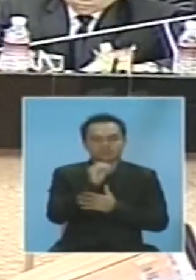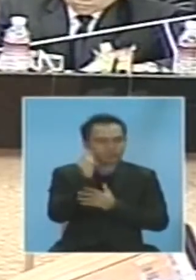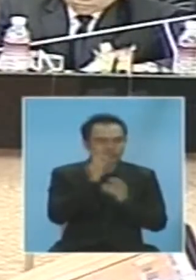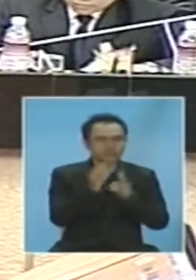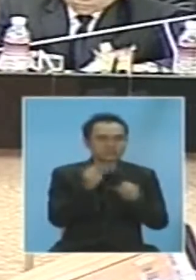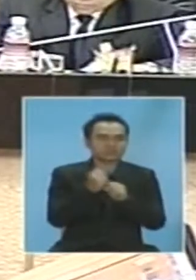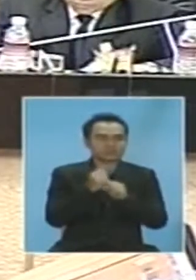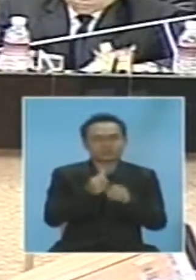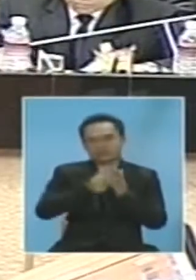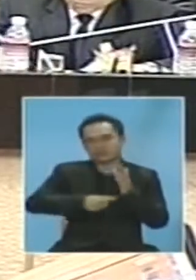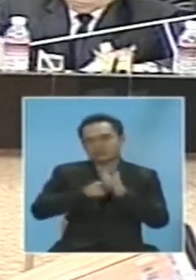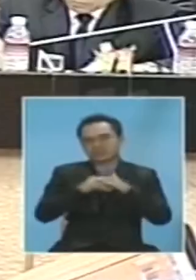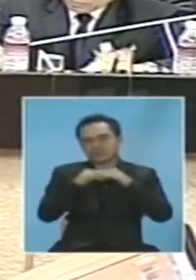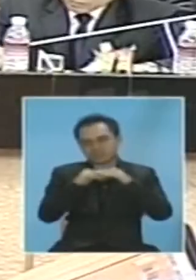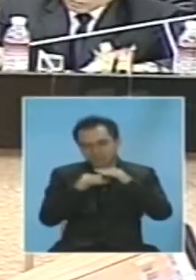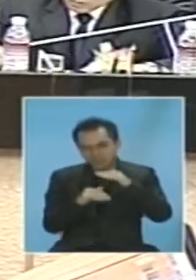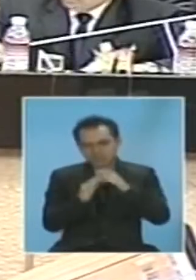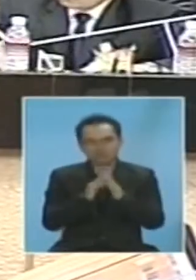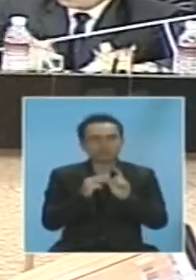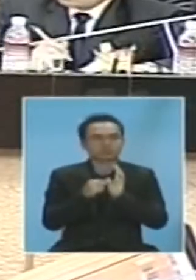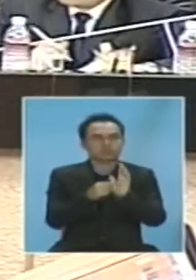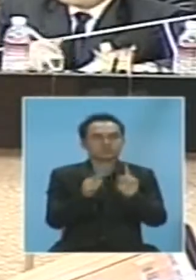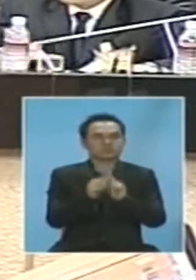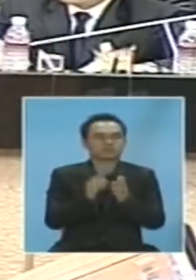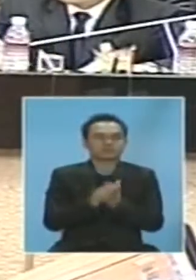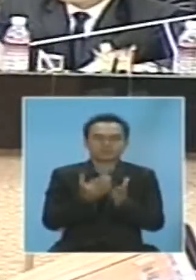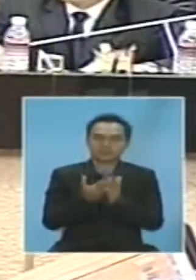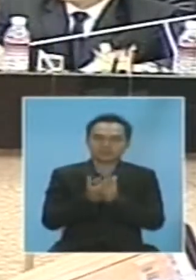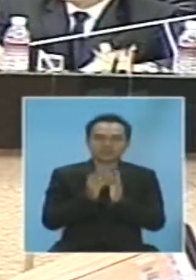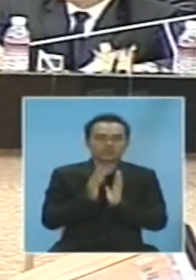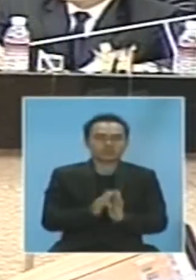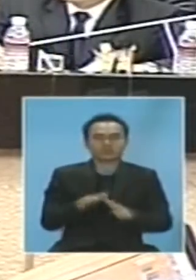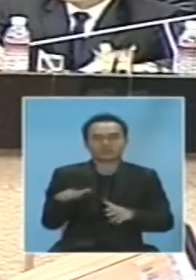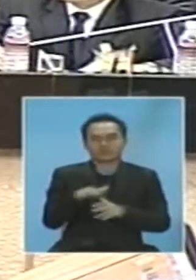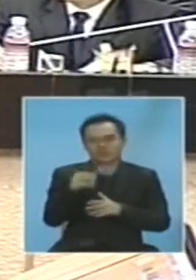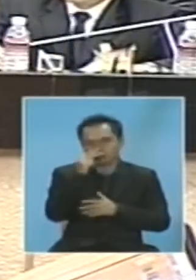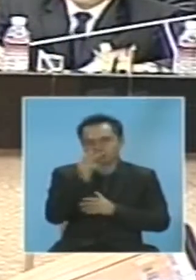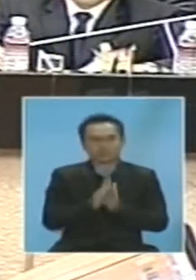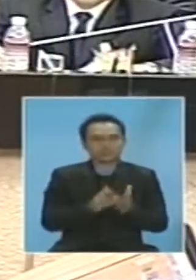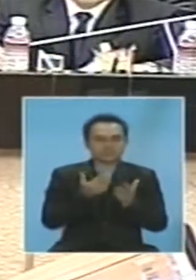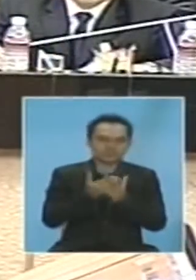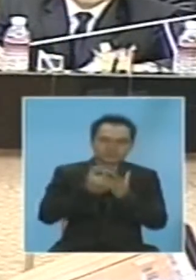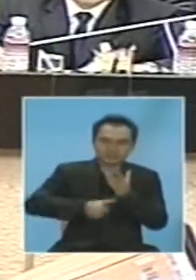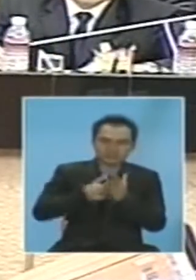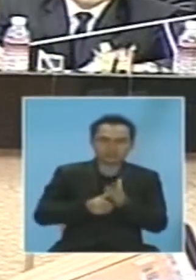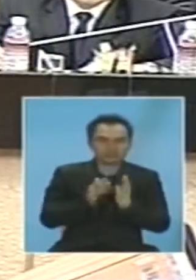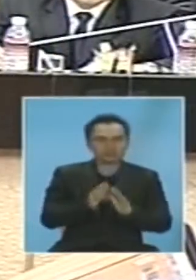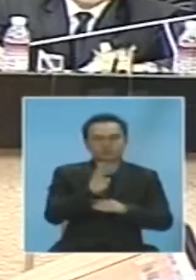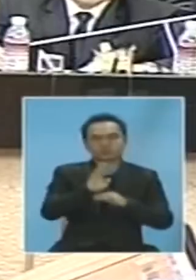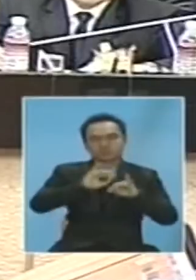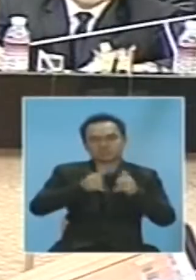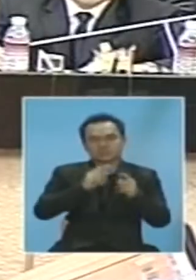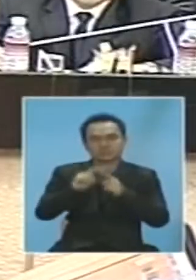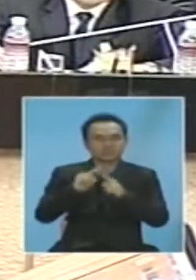ราภาษีที่สำคัญลงในหลายกรณีเช่นภาษีเงินได้บุคคลธรรมดาภาษีเงินได้นิติบุคคลและร